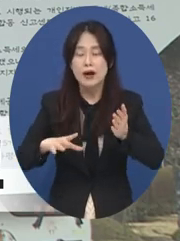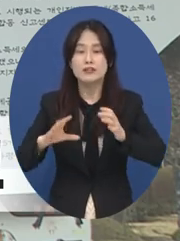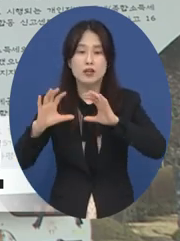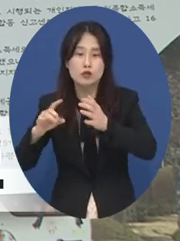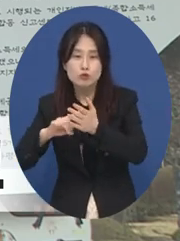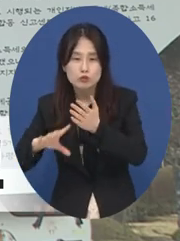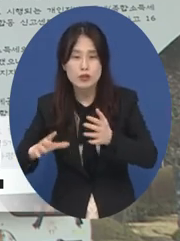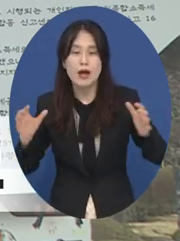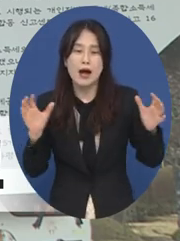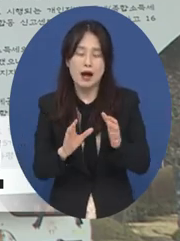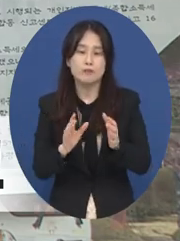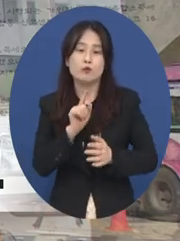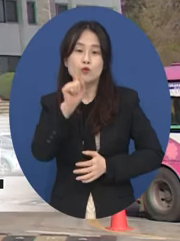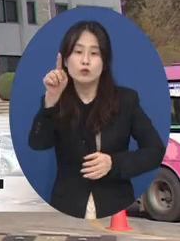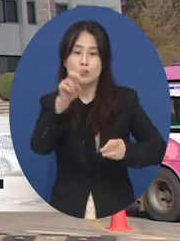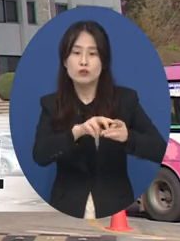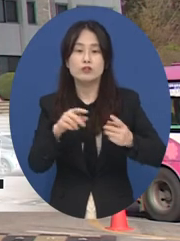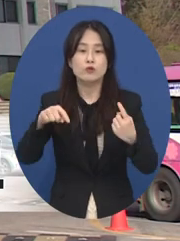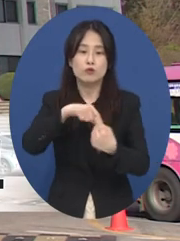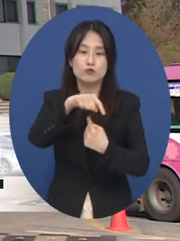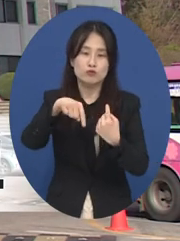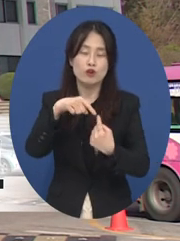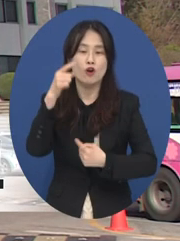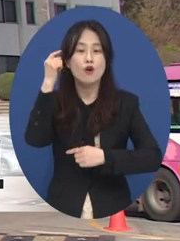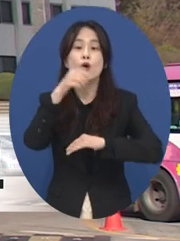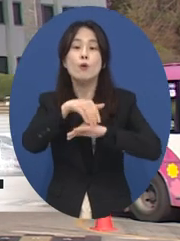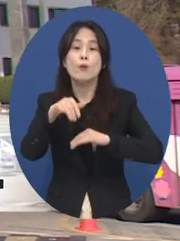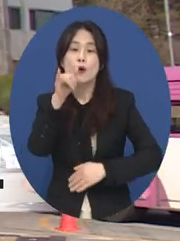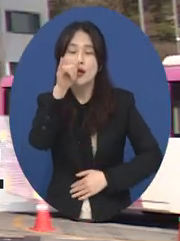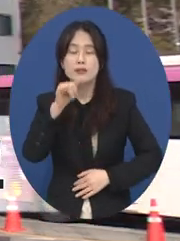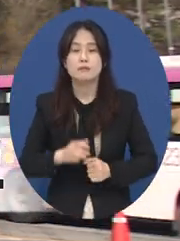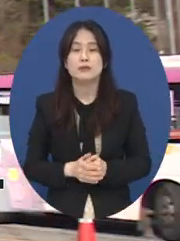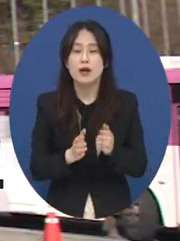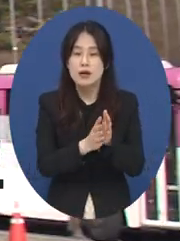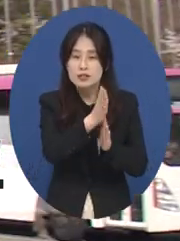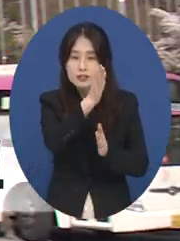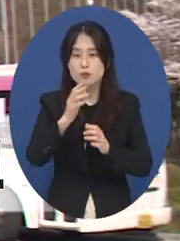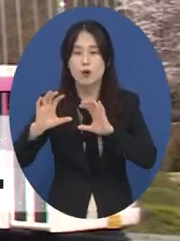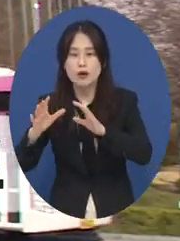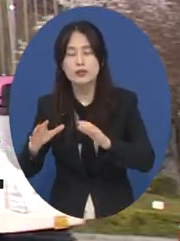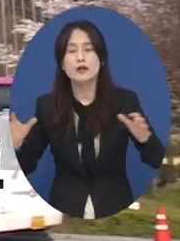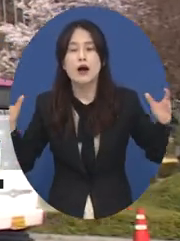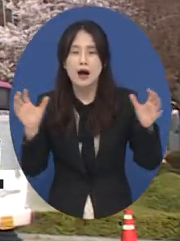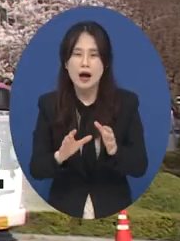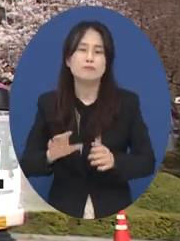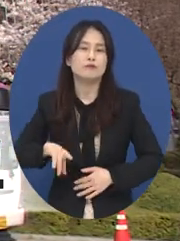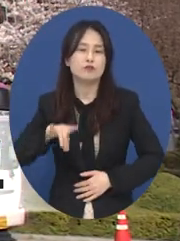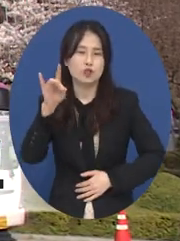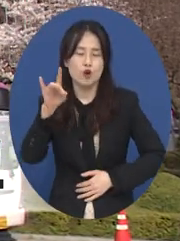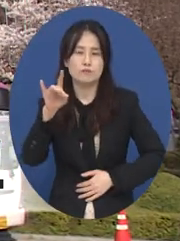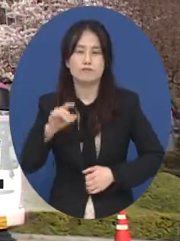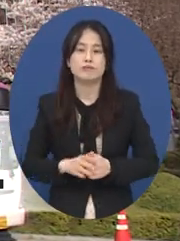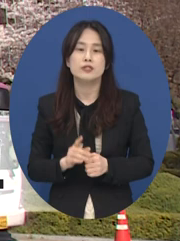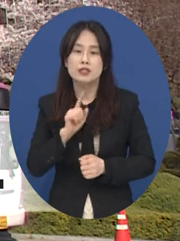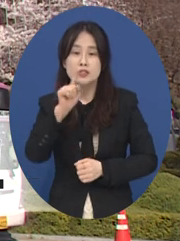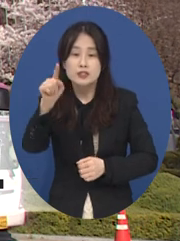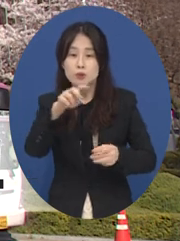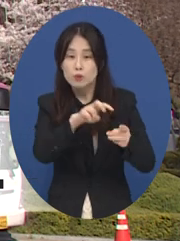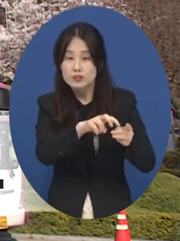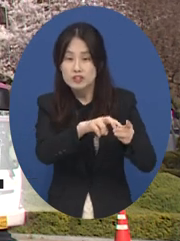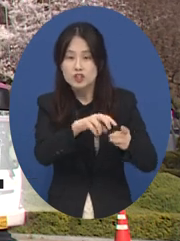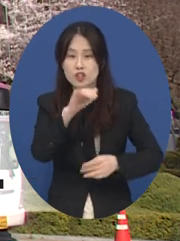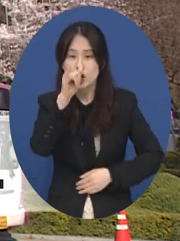합동 신고센터 를 설치 운영합니다 지자체와 국세청이 처음으로 함께 운영하는 합동 신고센터 는